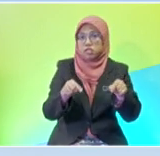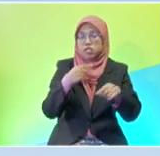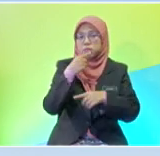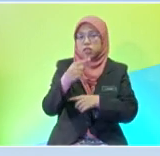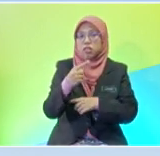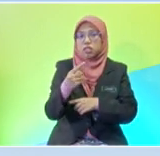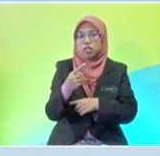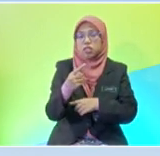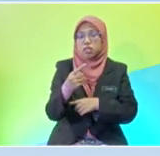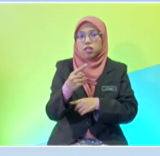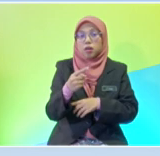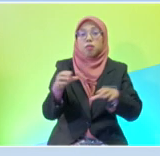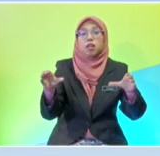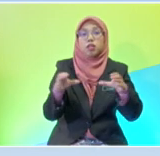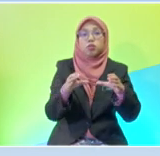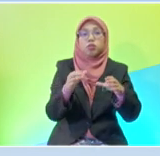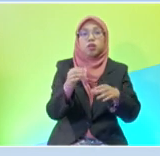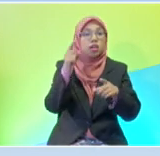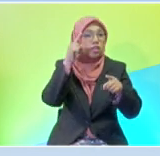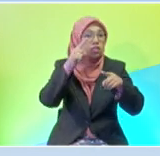berlaku kesilapan